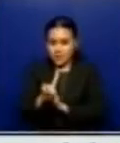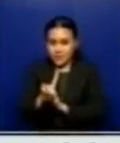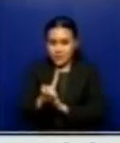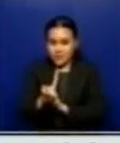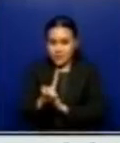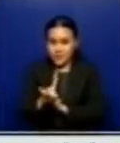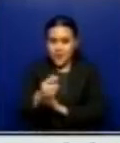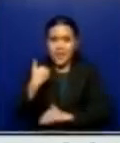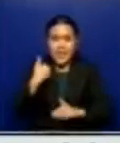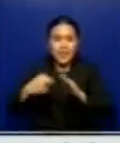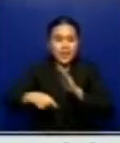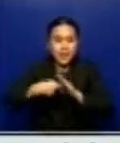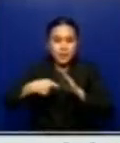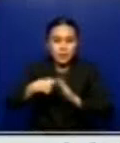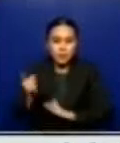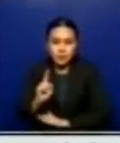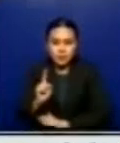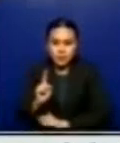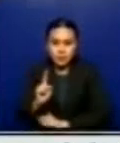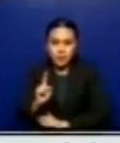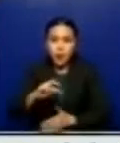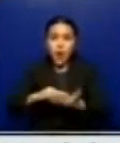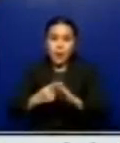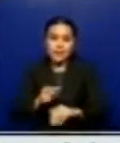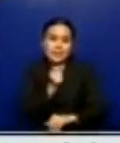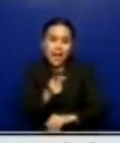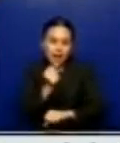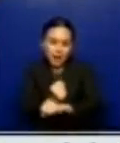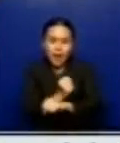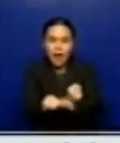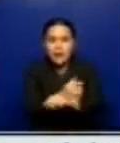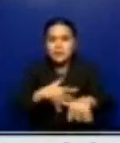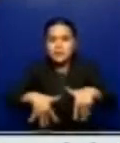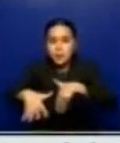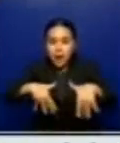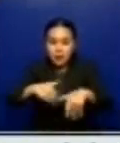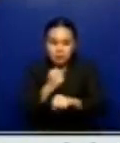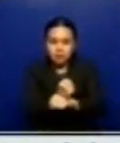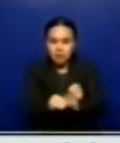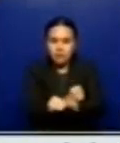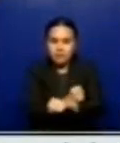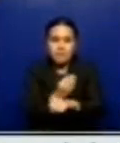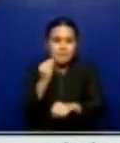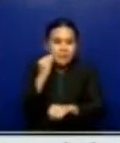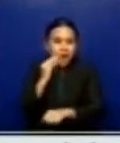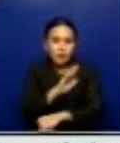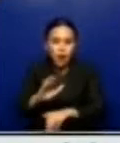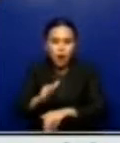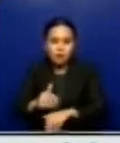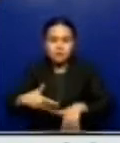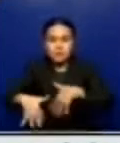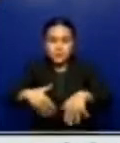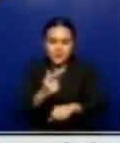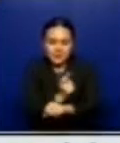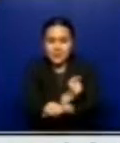ามีเหตุผลว่าจ้างแรงงานชาวบ้านในพื้นที่ท่านประธานทราบไหม